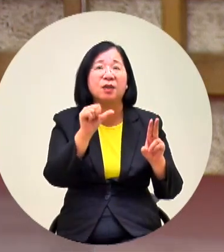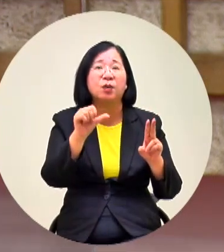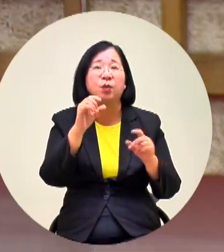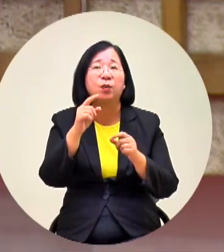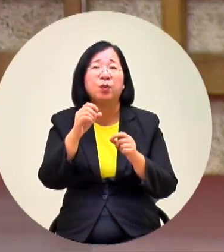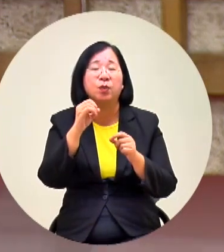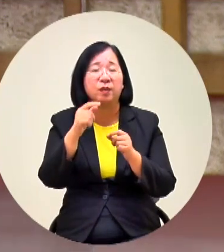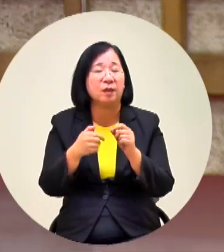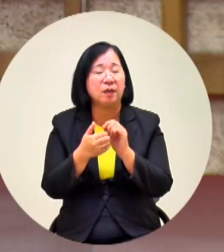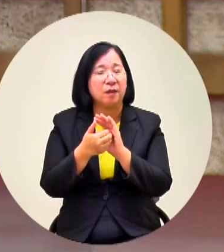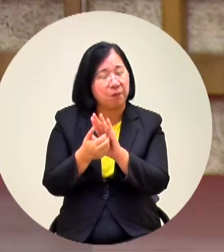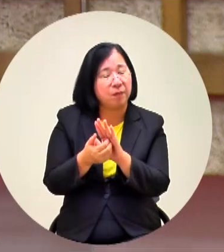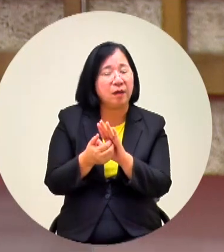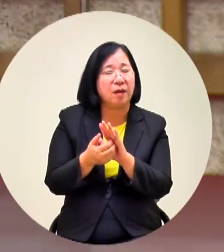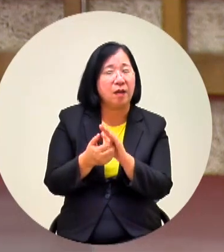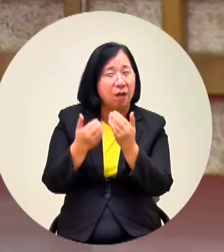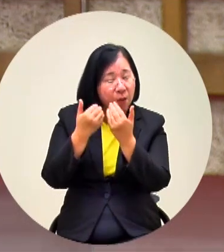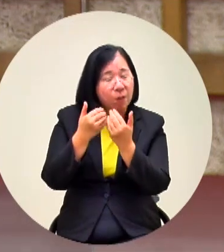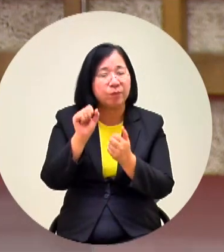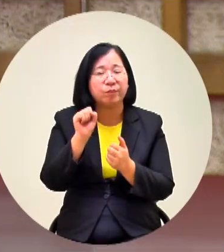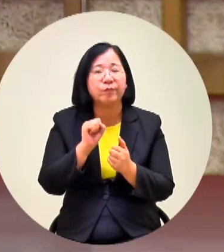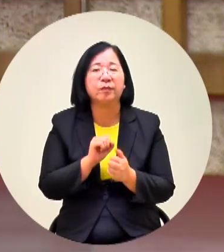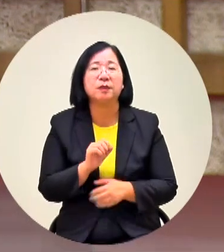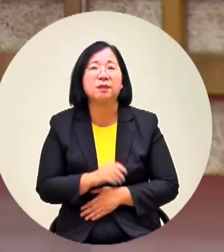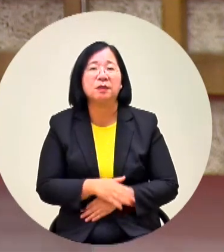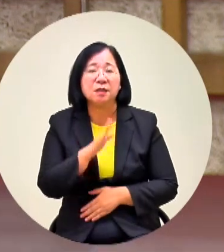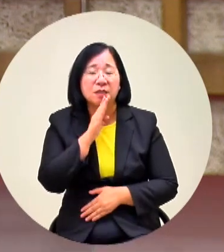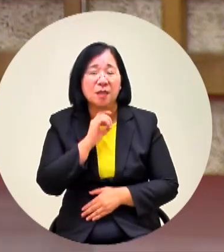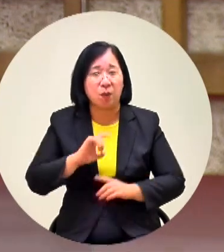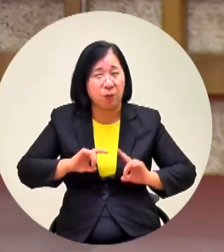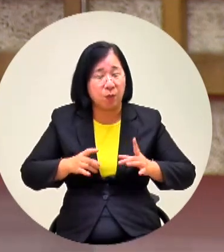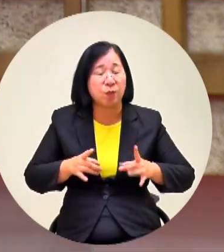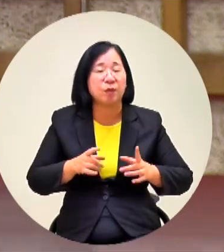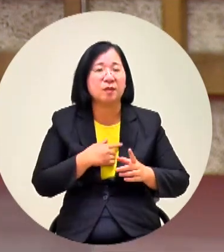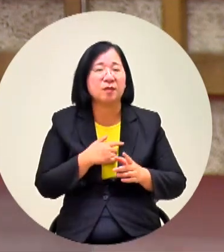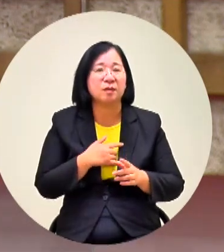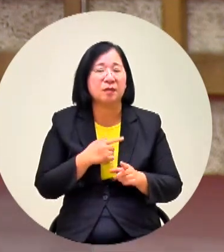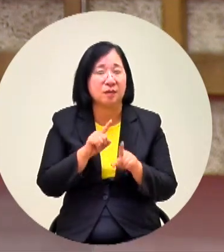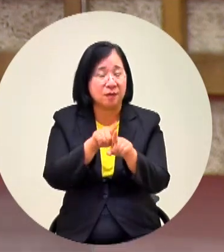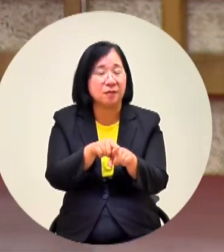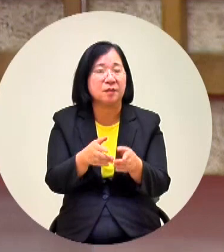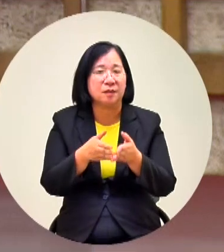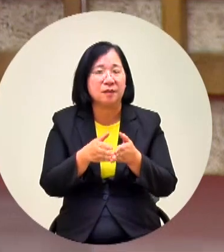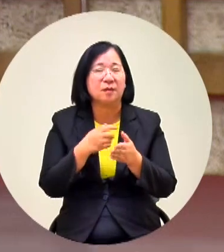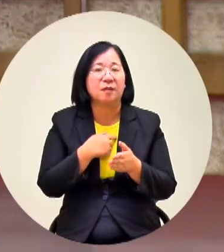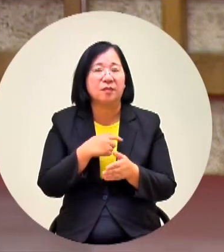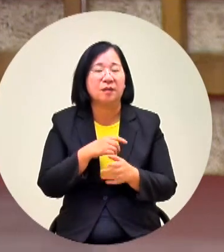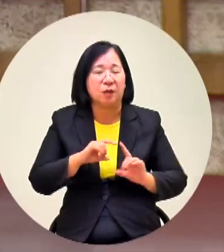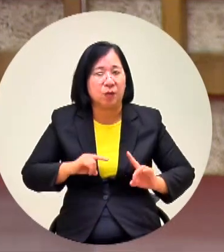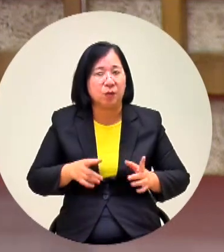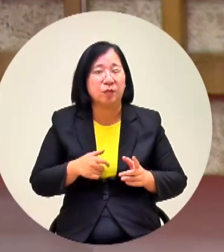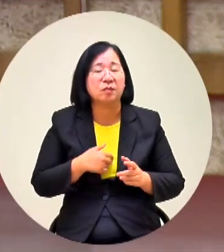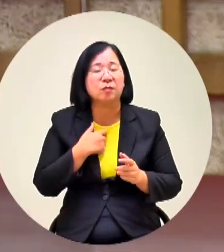跟上国际的脚步。被国际社会所认可，这是我们副总统说的话。除了各